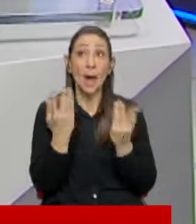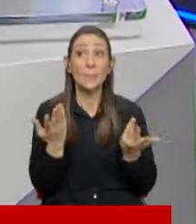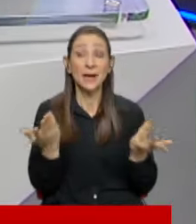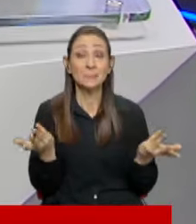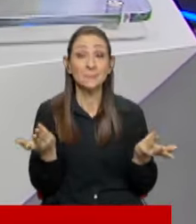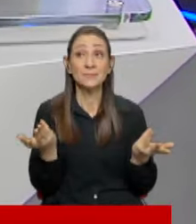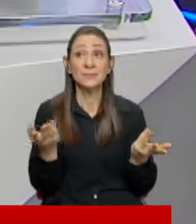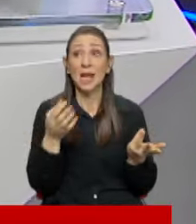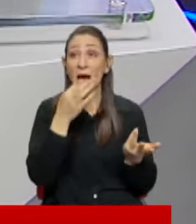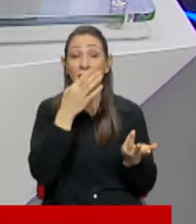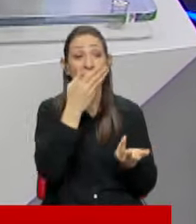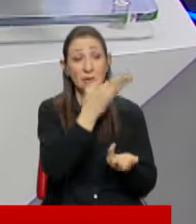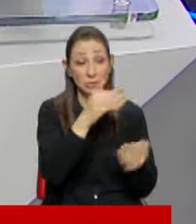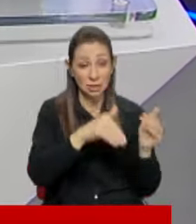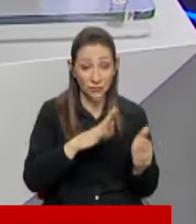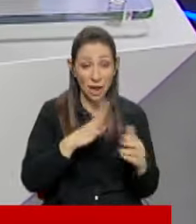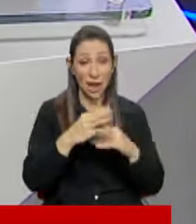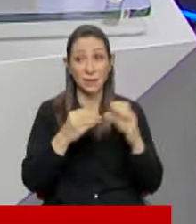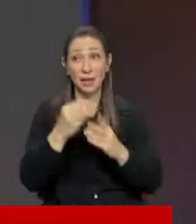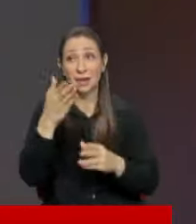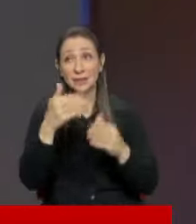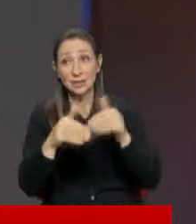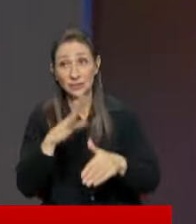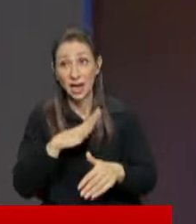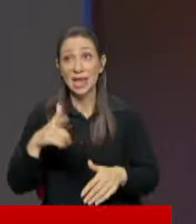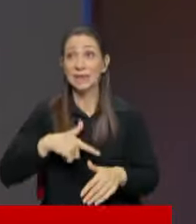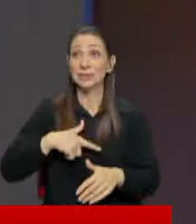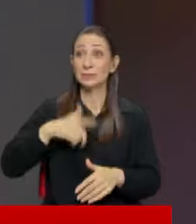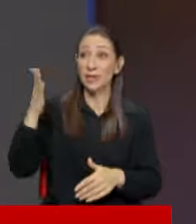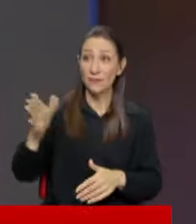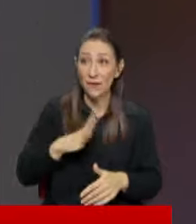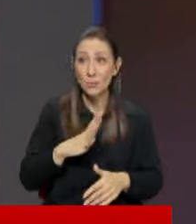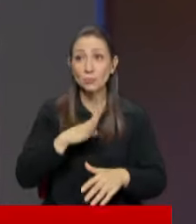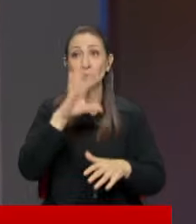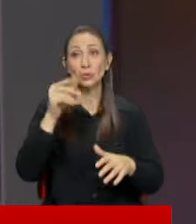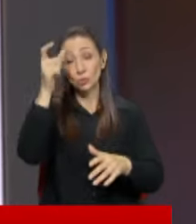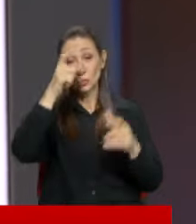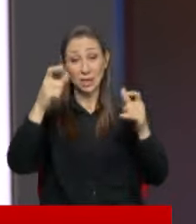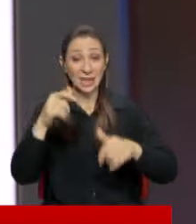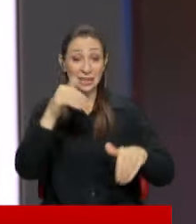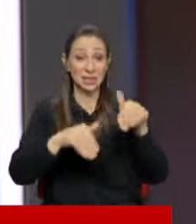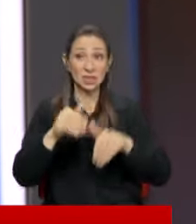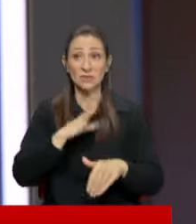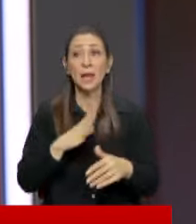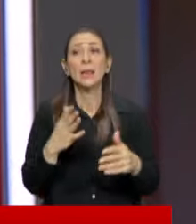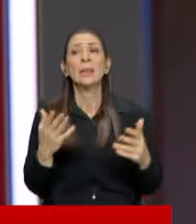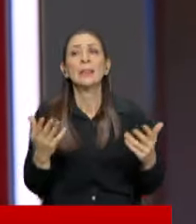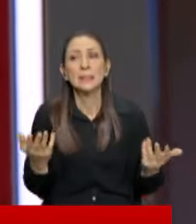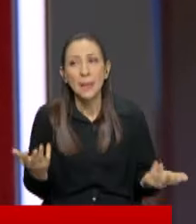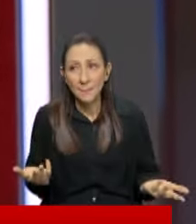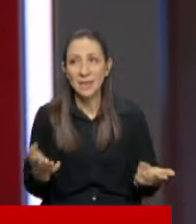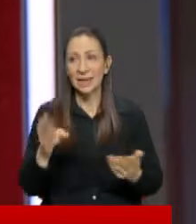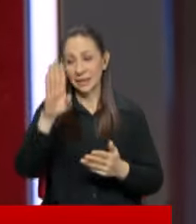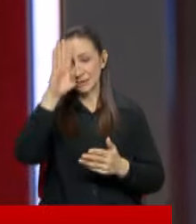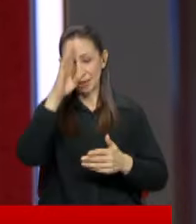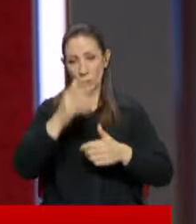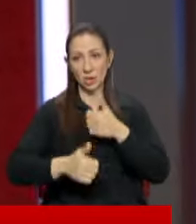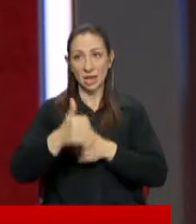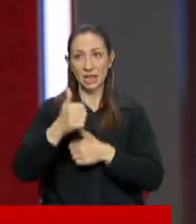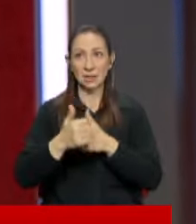oysa Ankara'da var seçim, Adana'da var seçim, İzmir'de de var, bütün ülkede var. Tabii ki İstanbul'daki